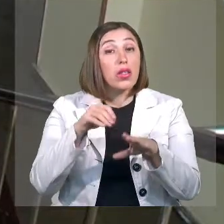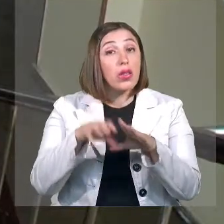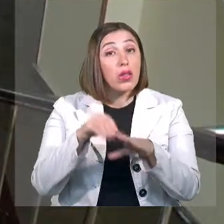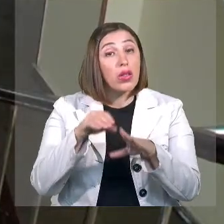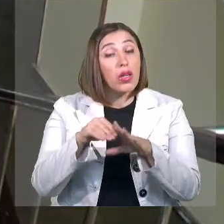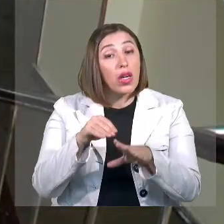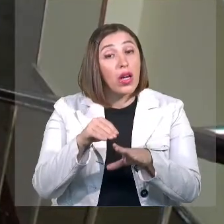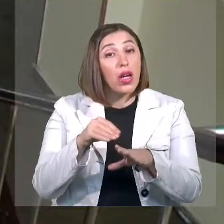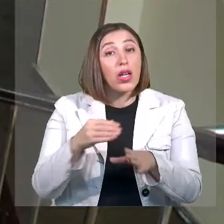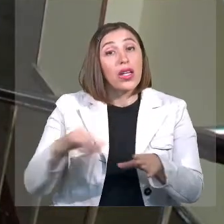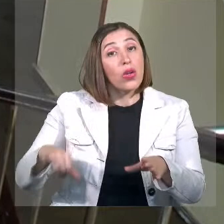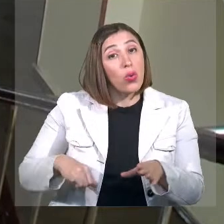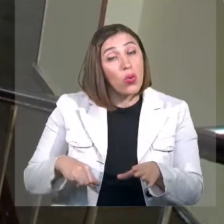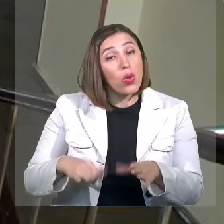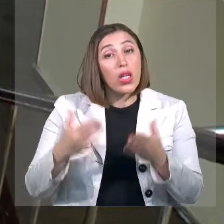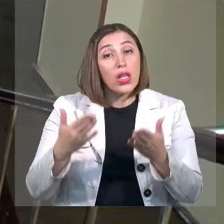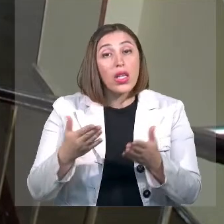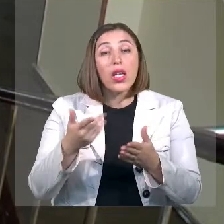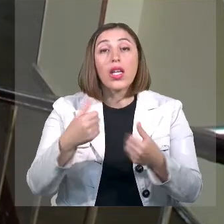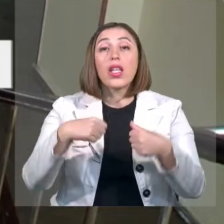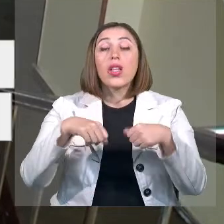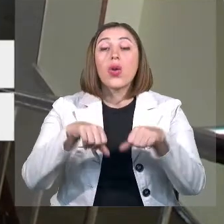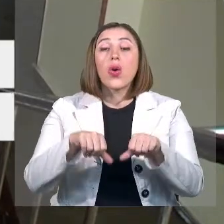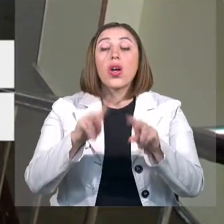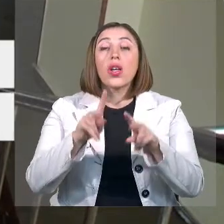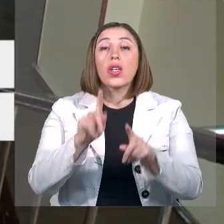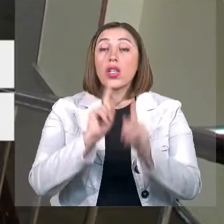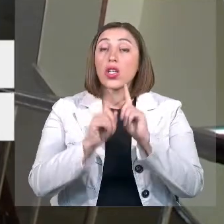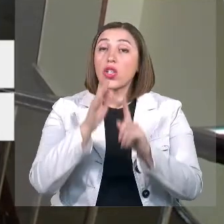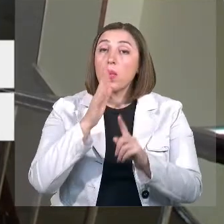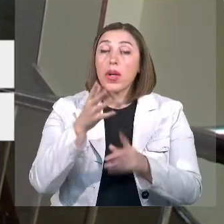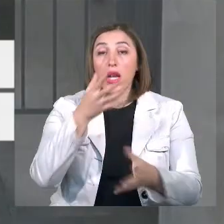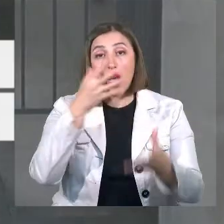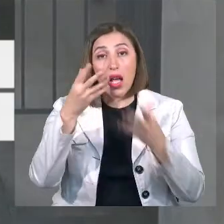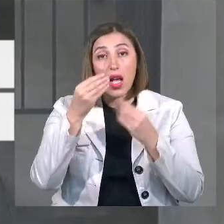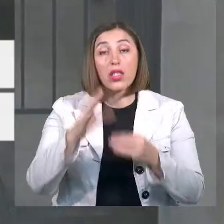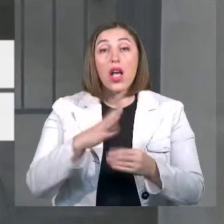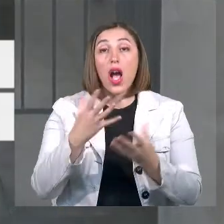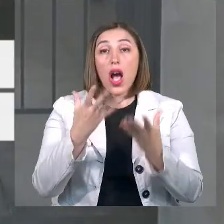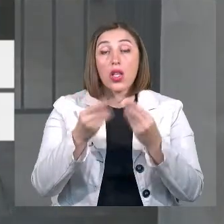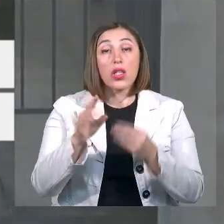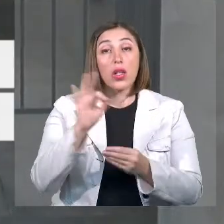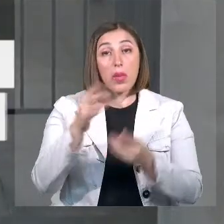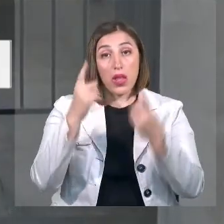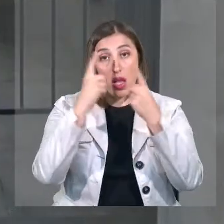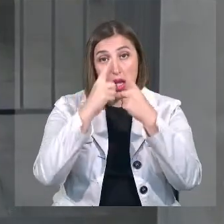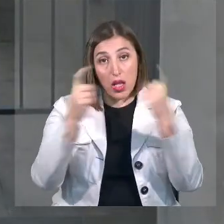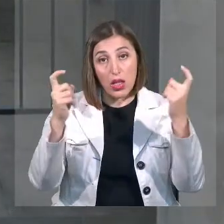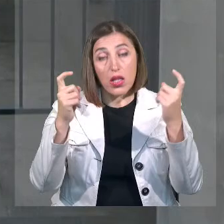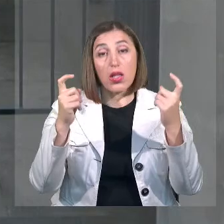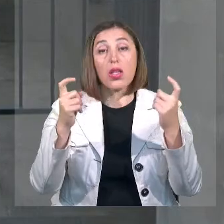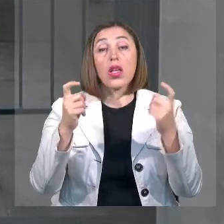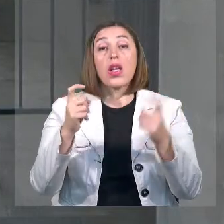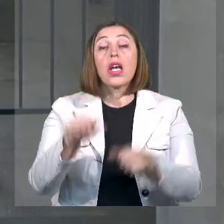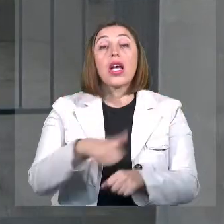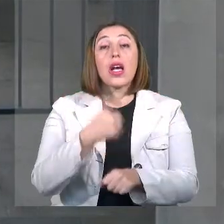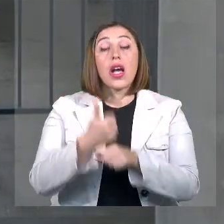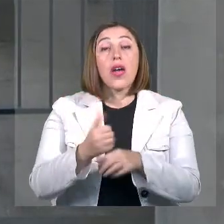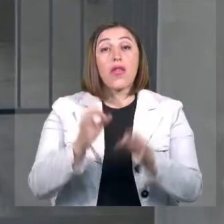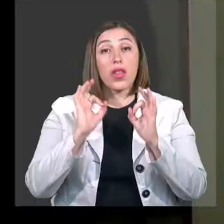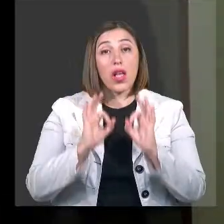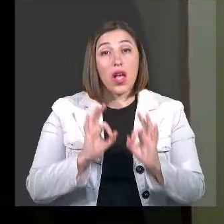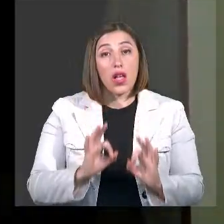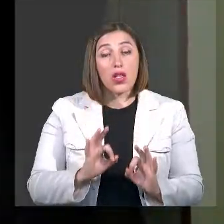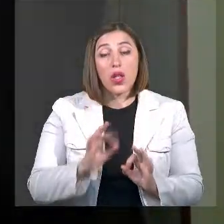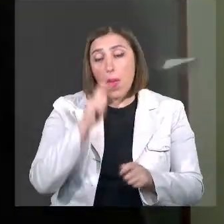ուղեկցվել են խուլիգանությամբ, իսկ հոգաբարձությունների խորհրդի նիստի ժամանակ էլ կեղծիքներ են եղել։ Այսօր այս մասին հաղորդագրություն տարածած գլխավոր